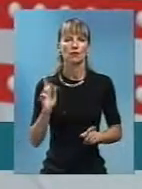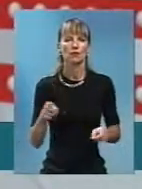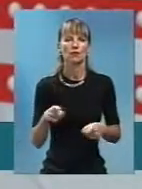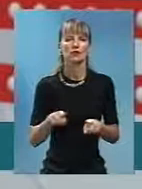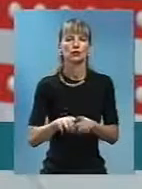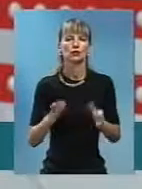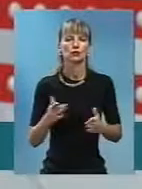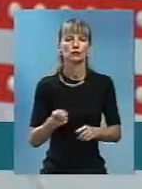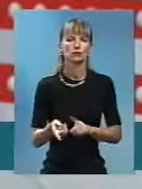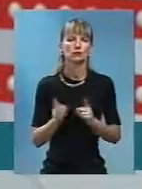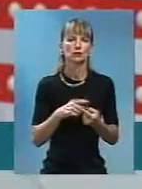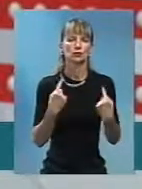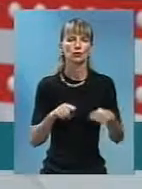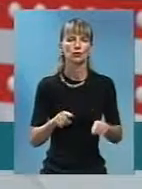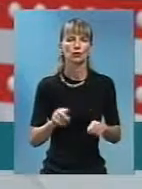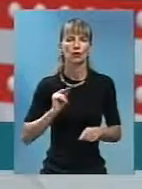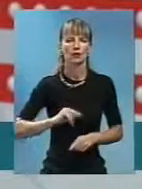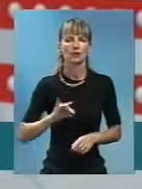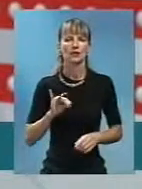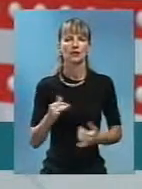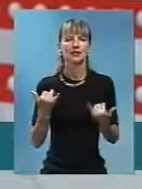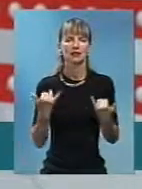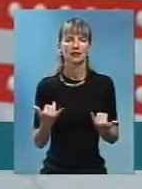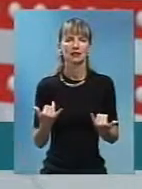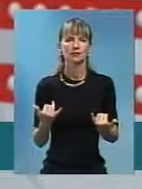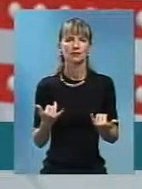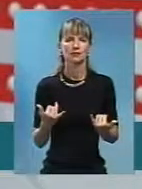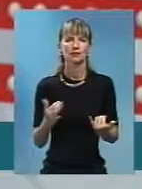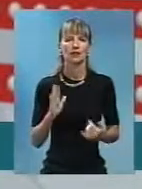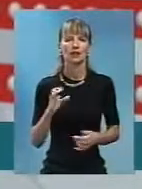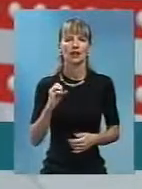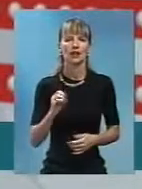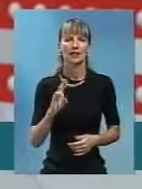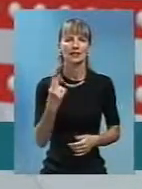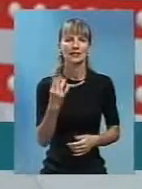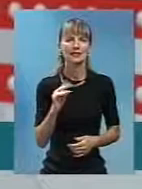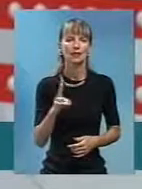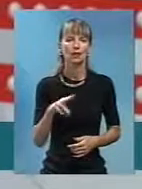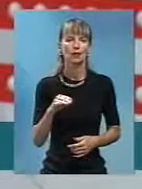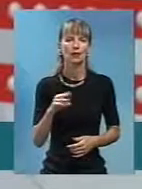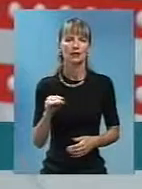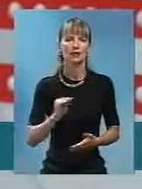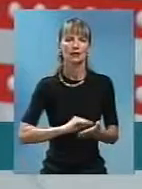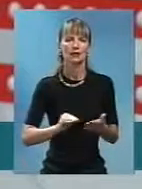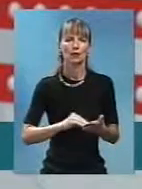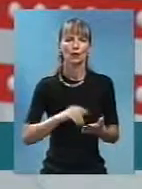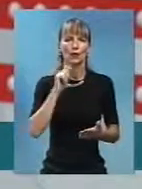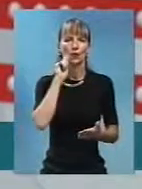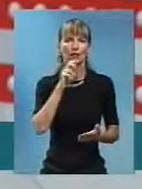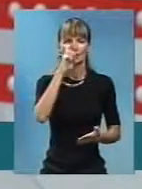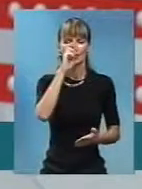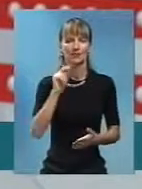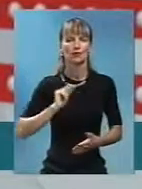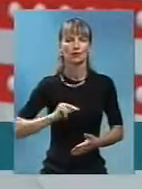сталося, що пішов на іншу службу. І зараз в енциклопедії написано «Український державний діяч», тому що